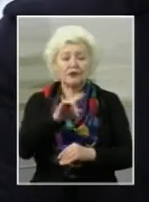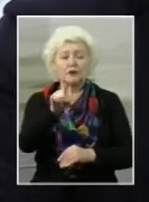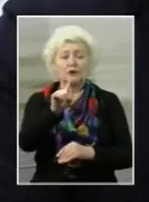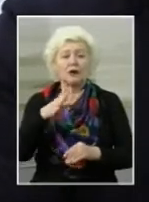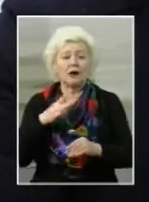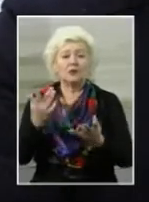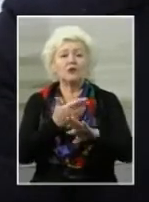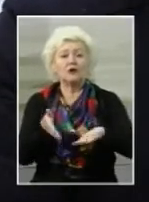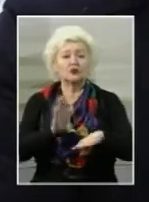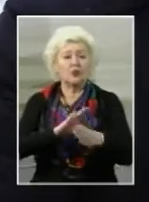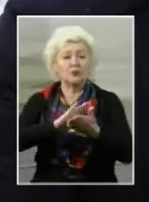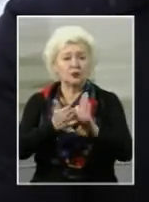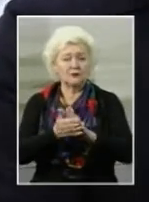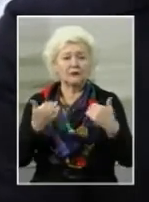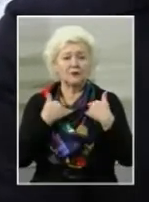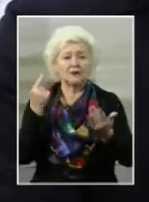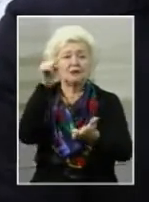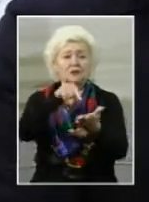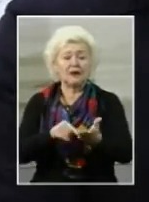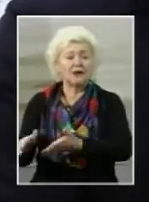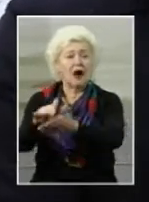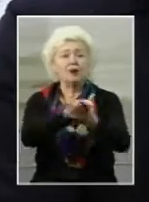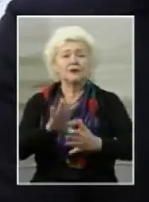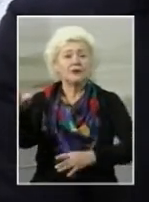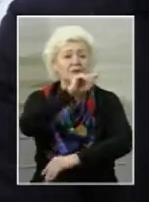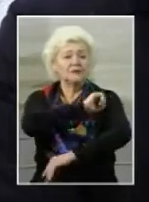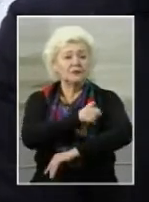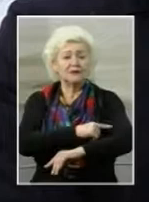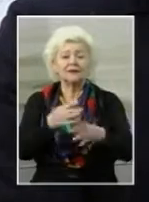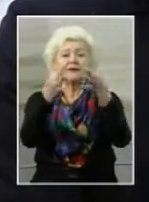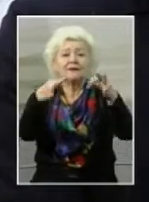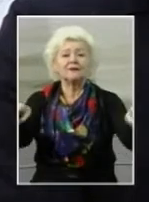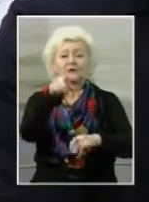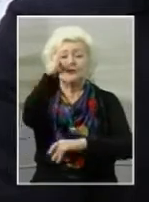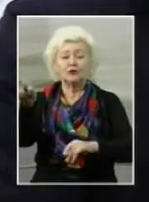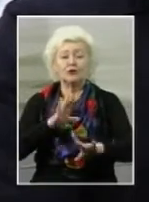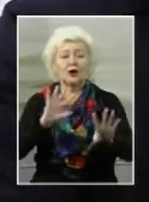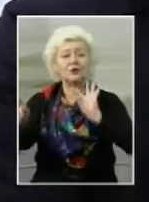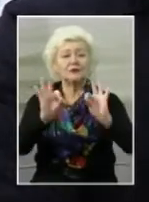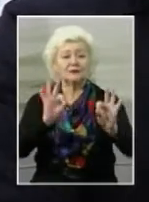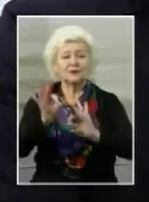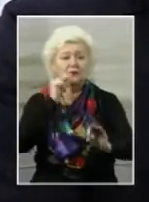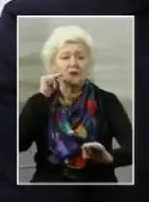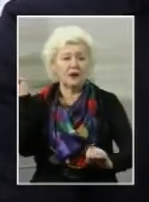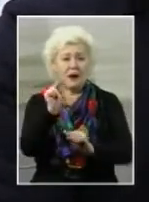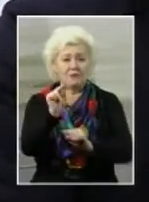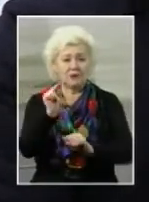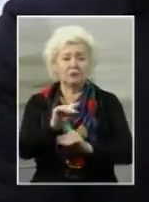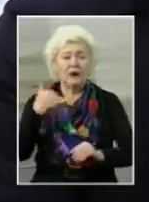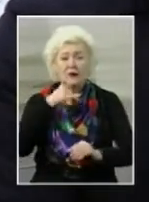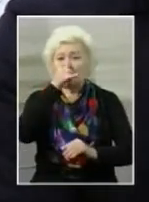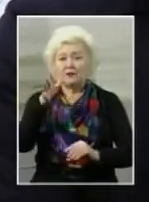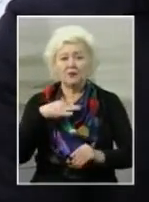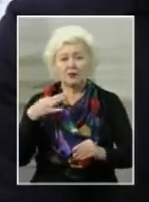у важкому стані. Наша мета – об'єднатися і всіма силами допомогти звільнити людину, яку несправедливо обвинуватили. Ми не можемо